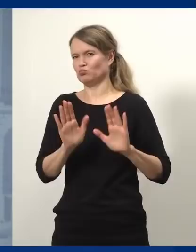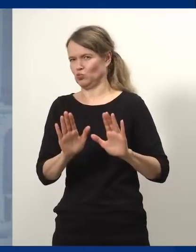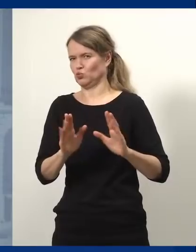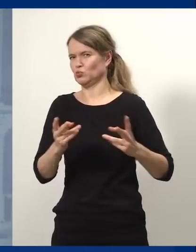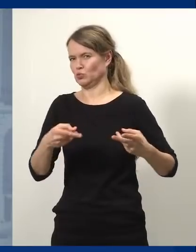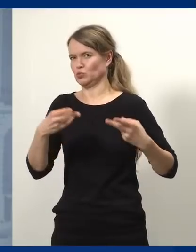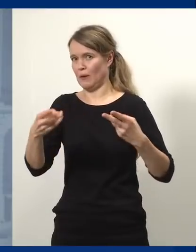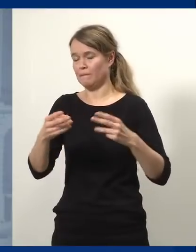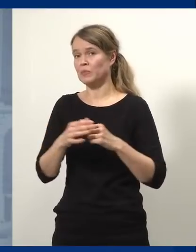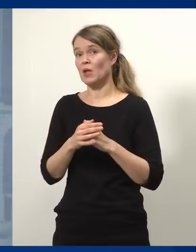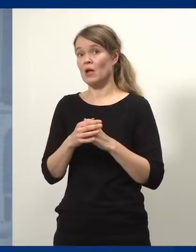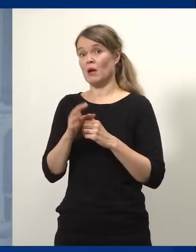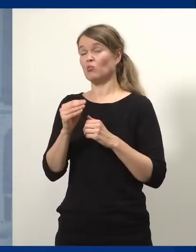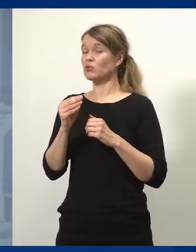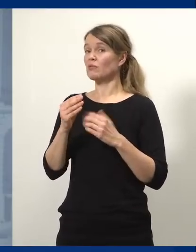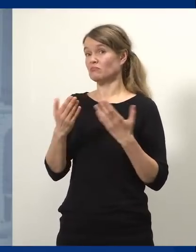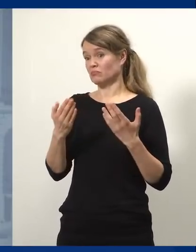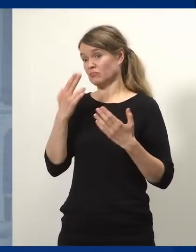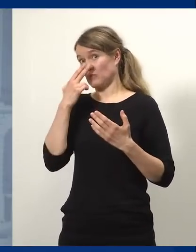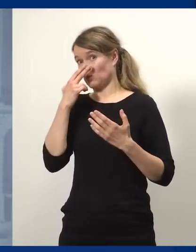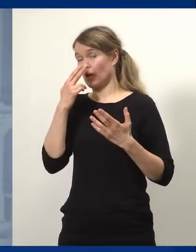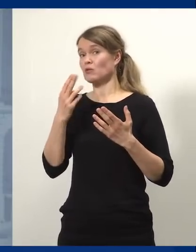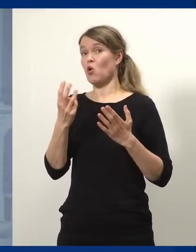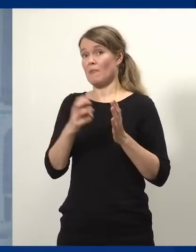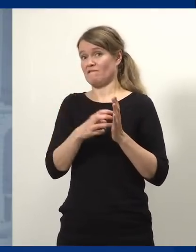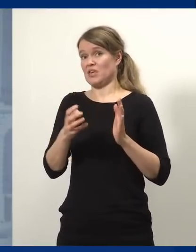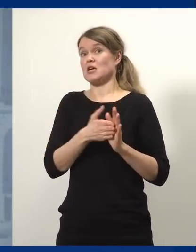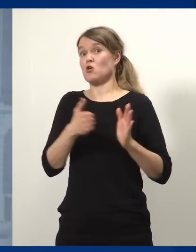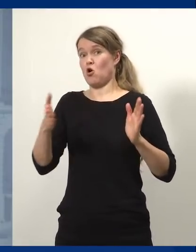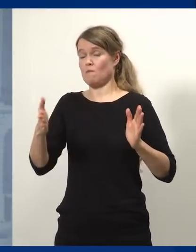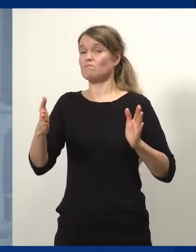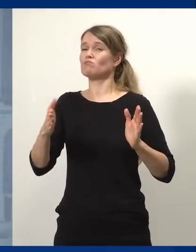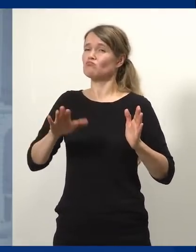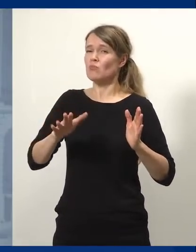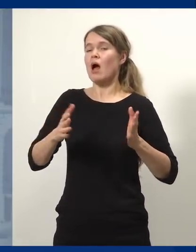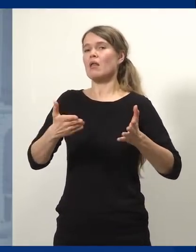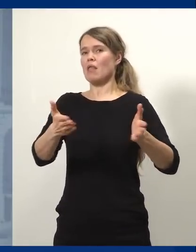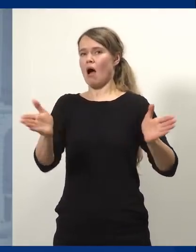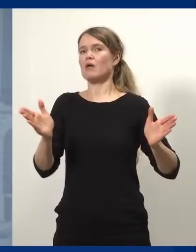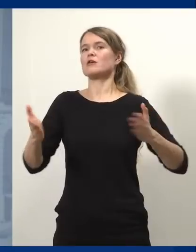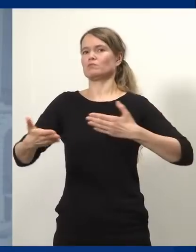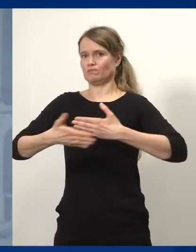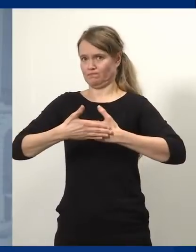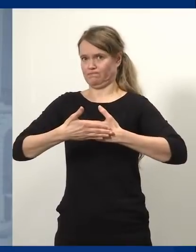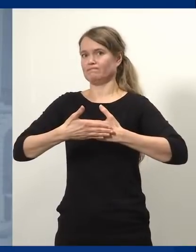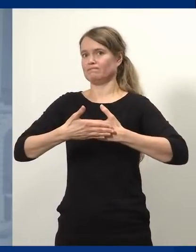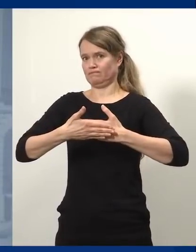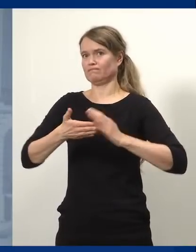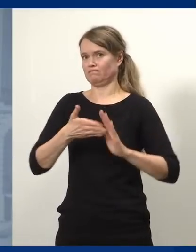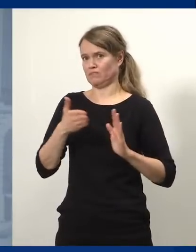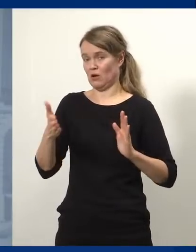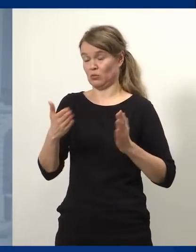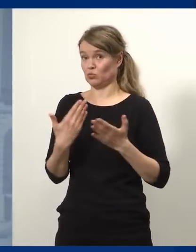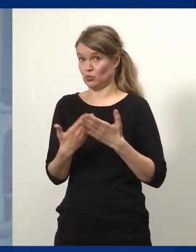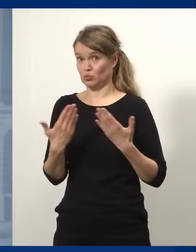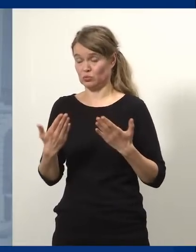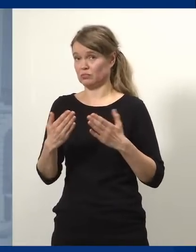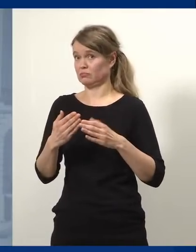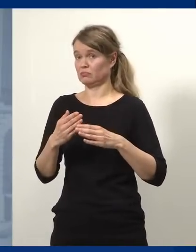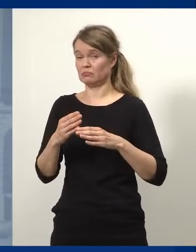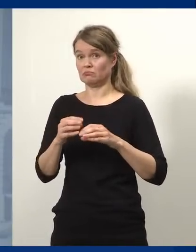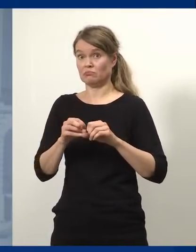tehdä 3 viikon mahdollisimman laajamittainen sulku sen vuoksi, että epidemia tällä hetkellä kiihtyy erittäin nopeasti,